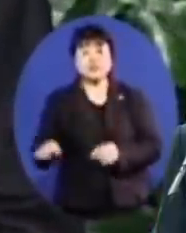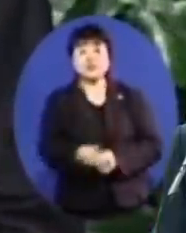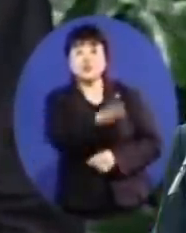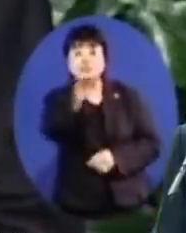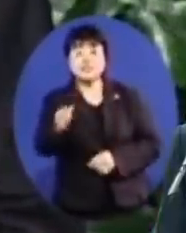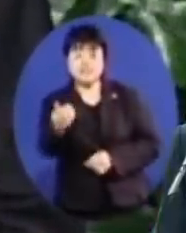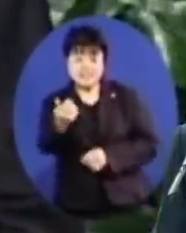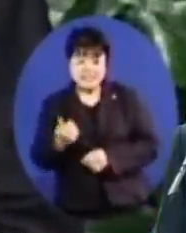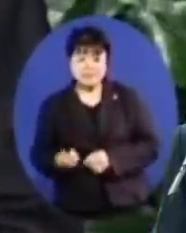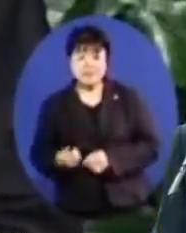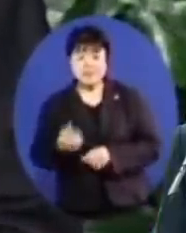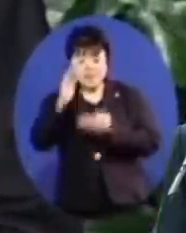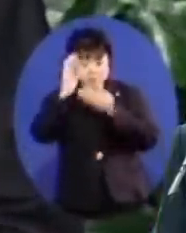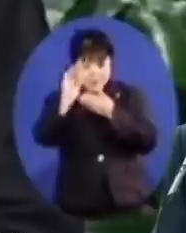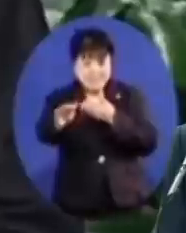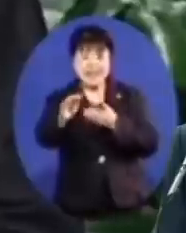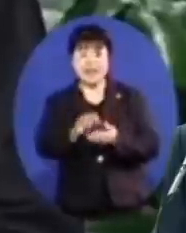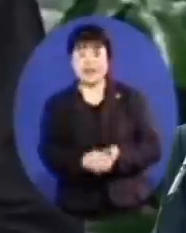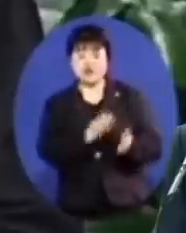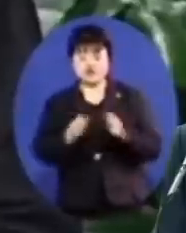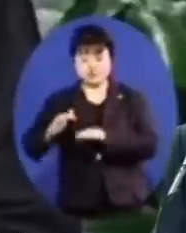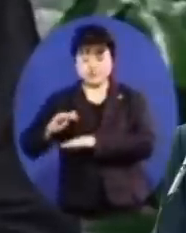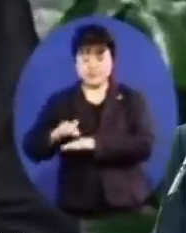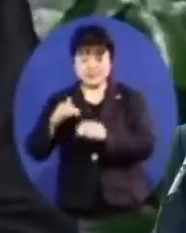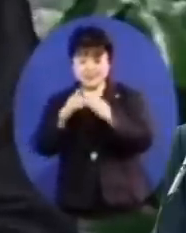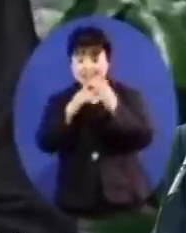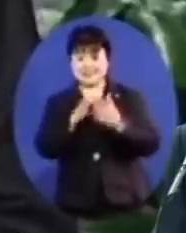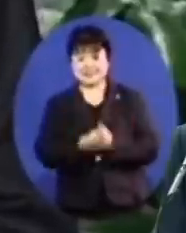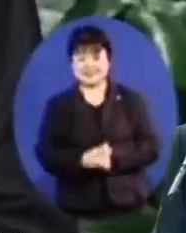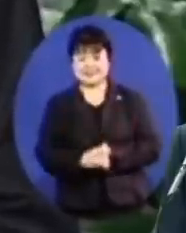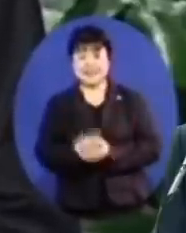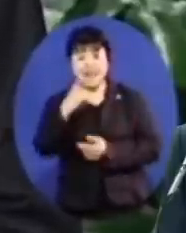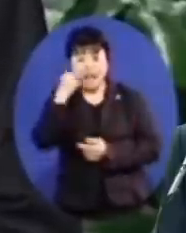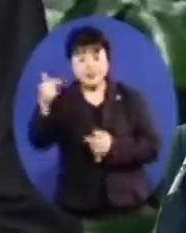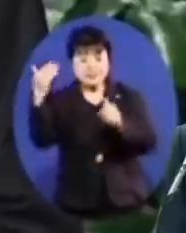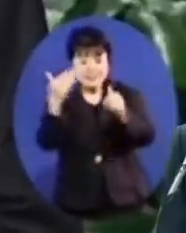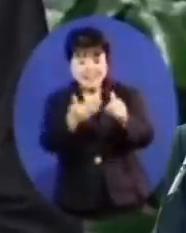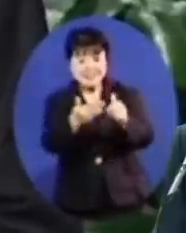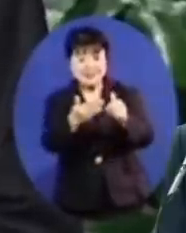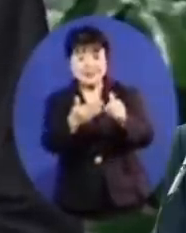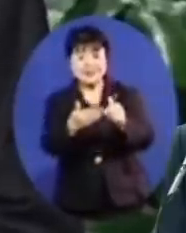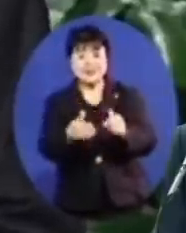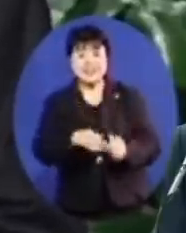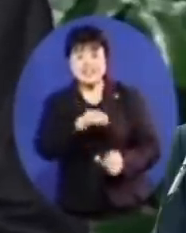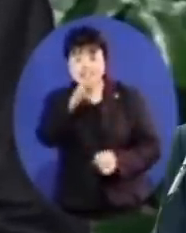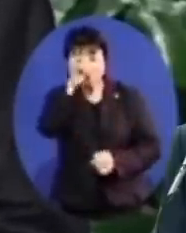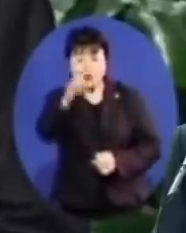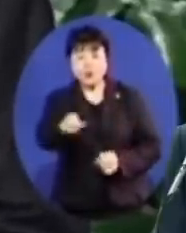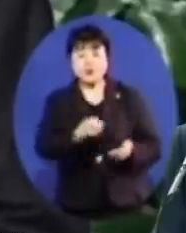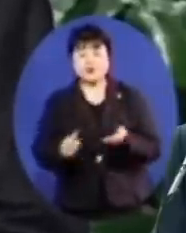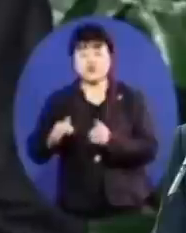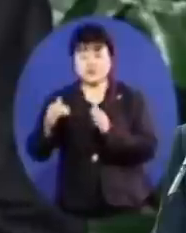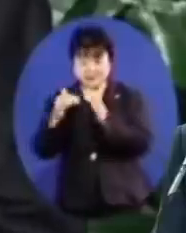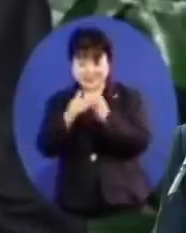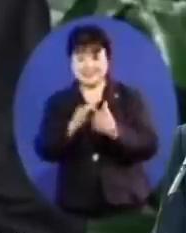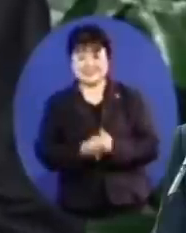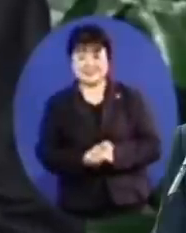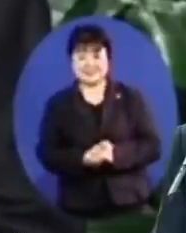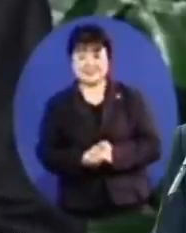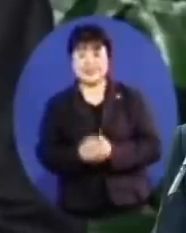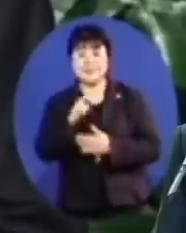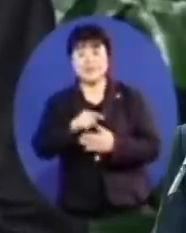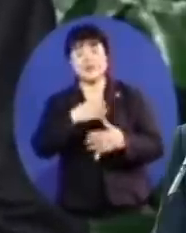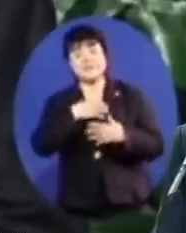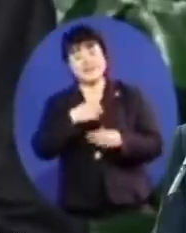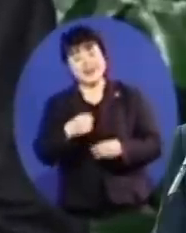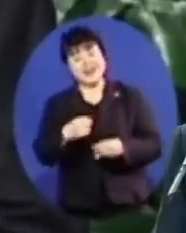이미 미래가 다 준비되어 있는 것입니다. 아버지께서 여러분이 있을 곳을 다 예비해 놓으신 것입니다. 그러므로 마음의